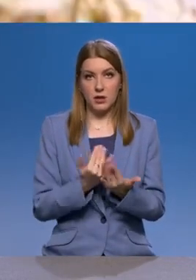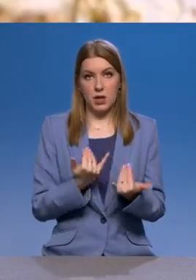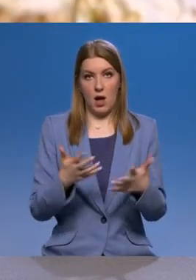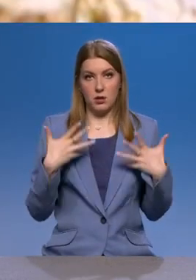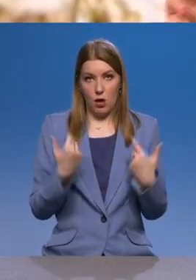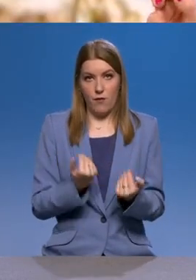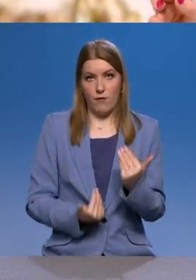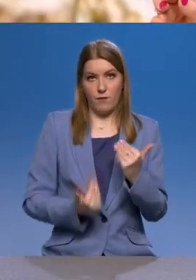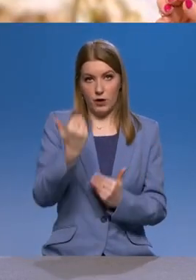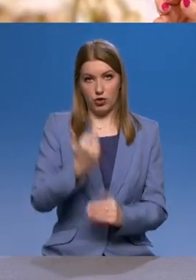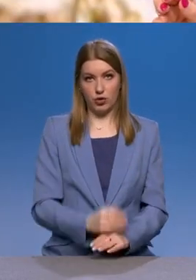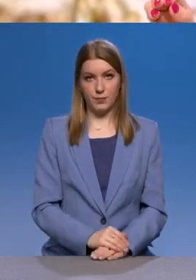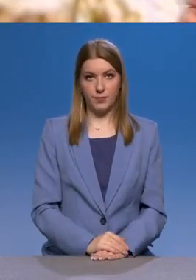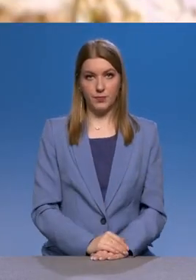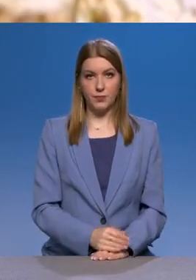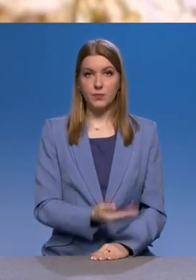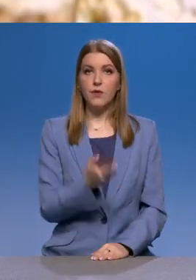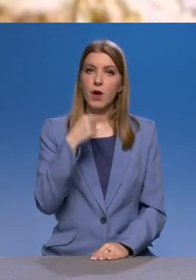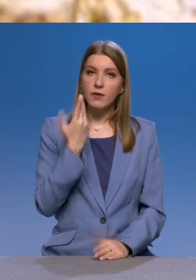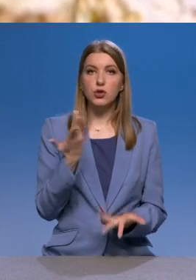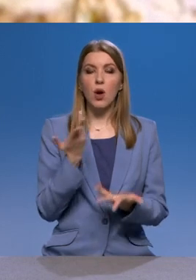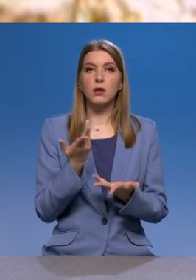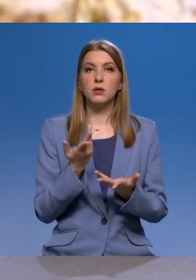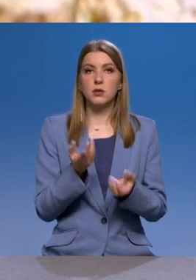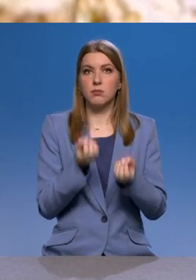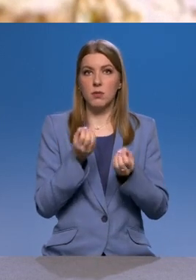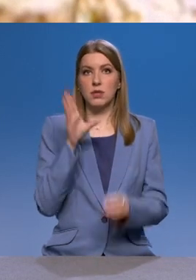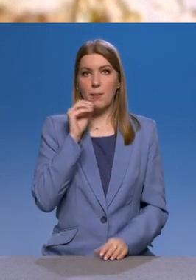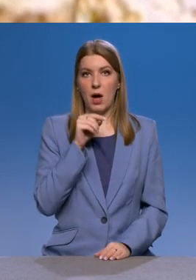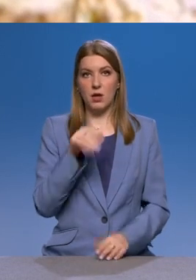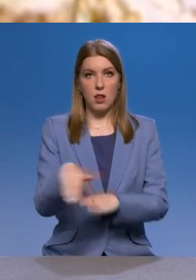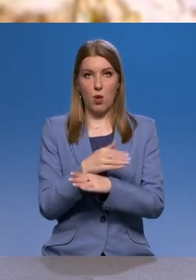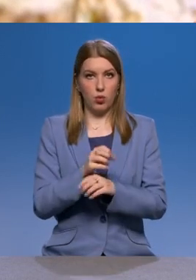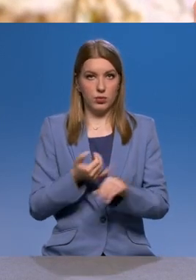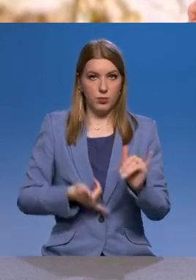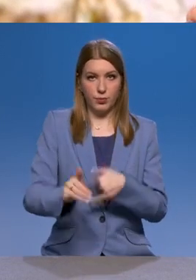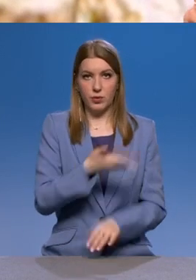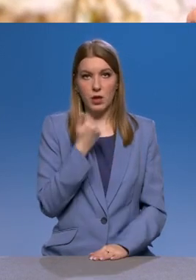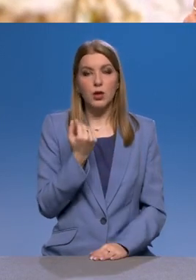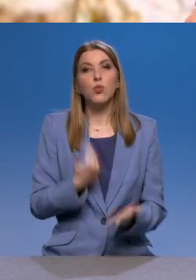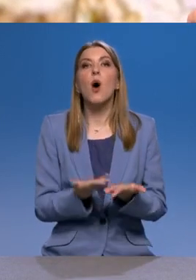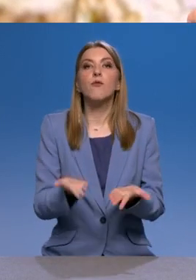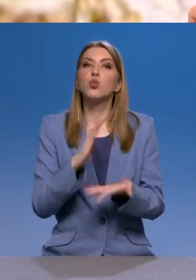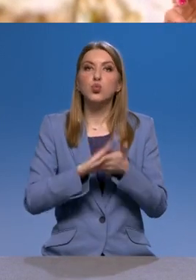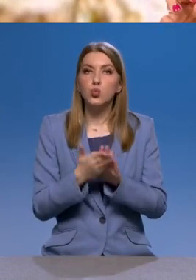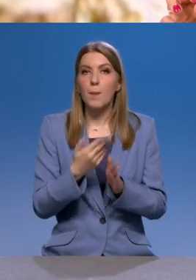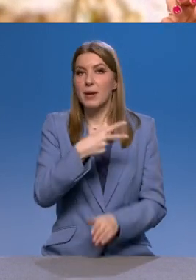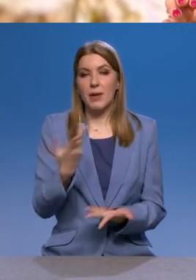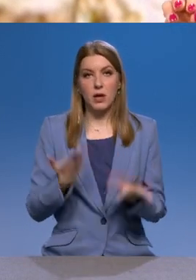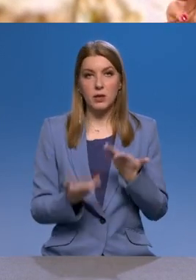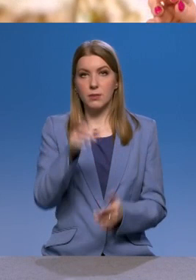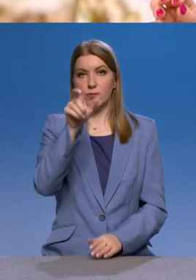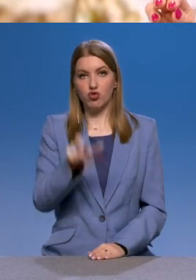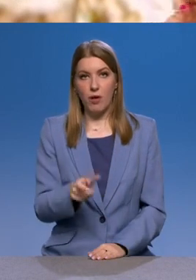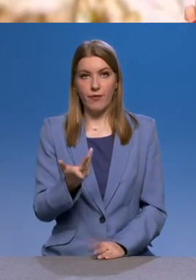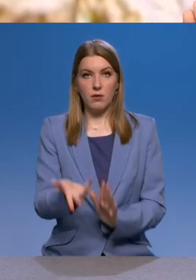не оказываются какие-то породистые собаки на улице условно. Ну, кто-то вот не подумал, взял большую собаку, чтобы дачу охраняла,